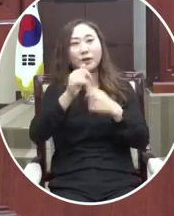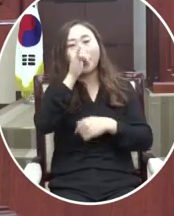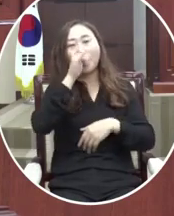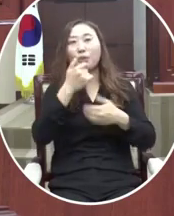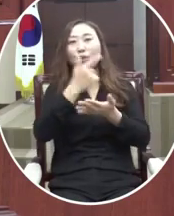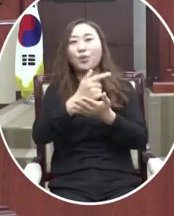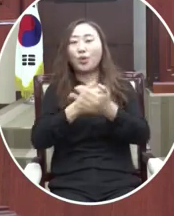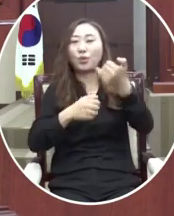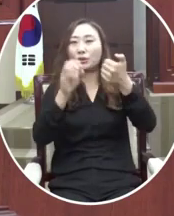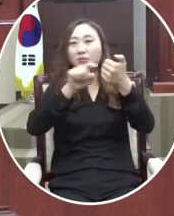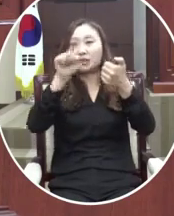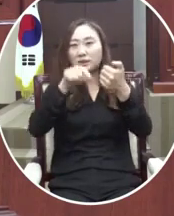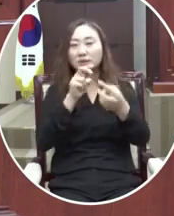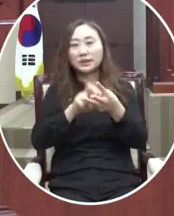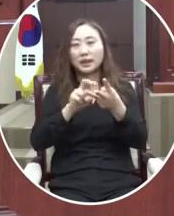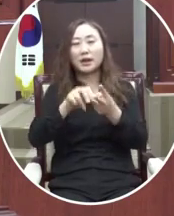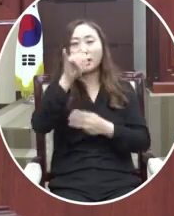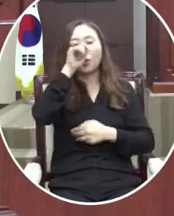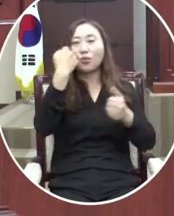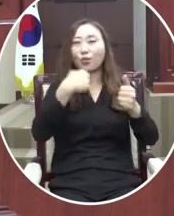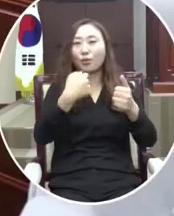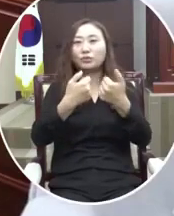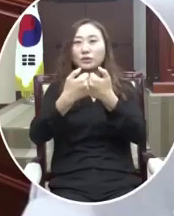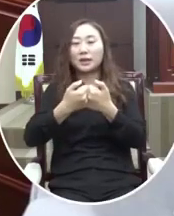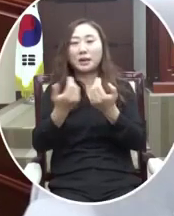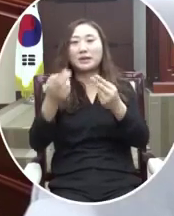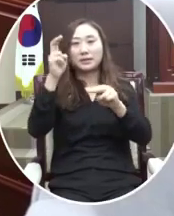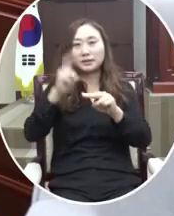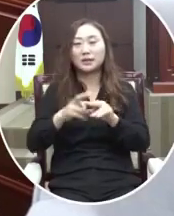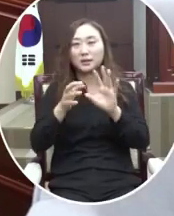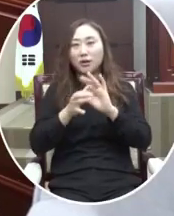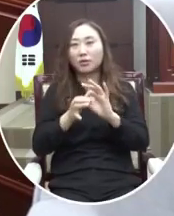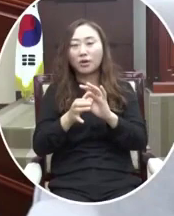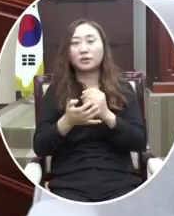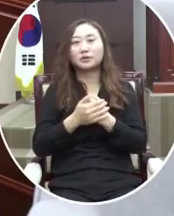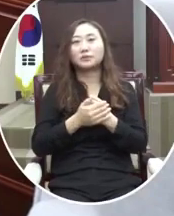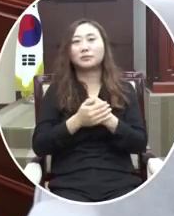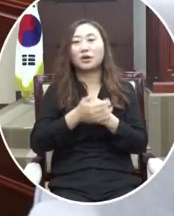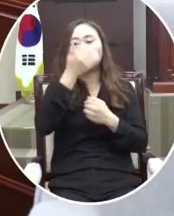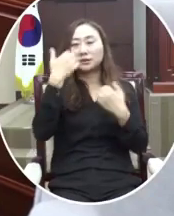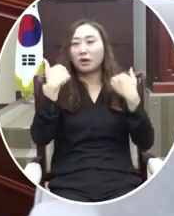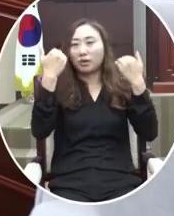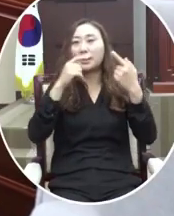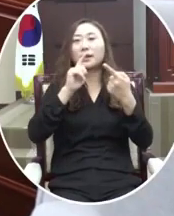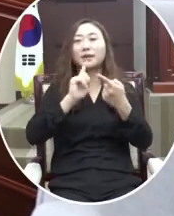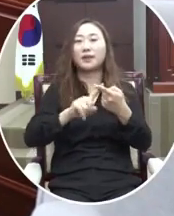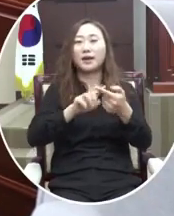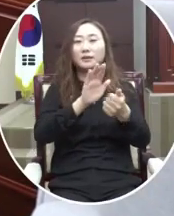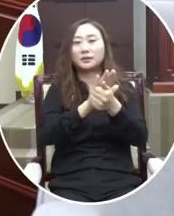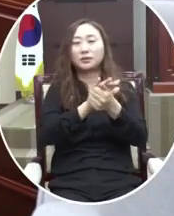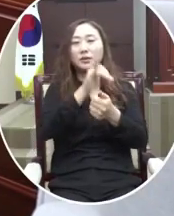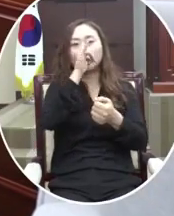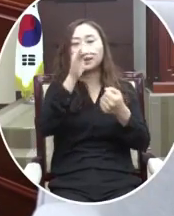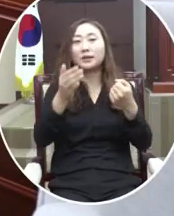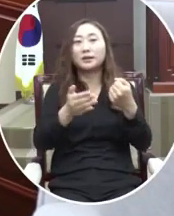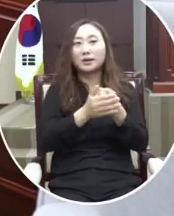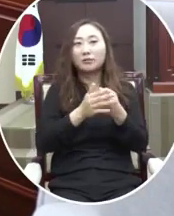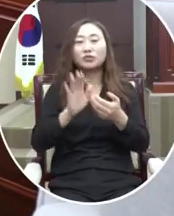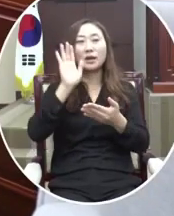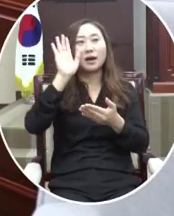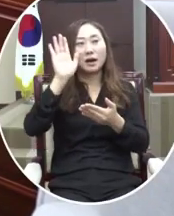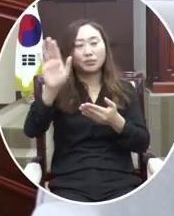노 50플러스 센터를 운영하고 교육 상담 일자리 연계 등에 대한 중장년층의 수요가 많아지고 있는만큼